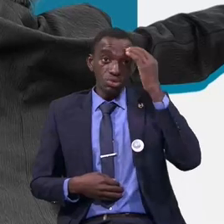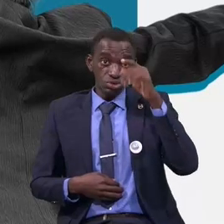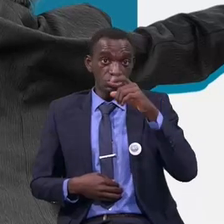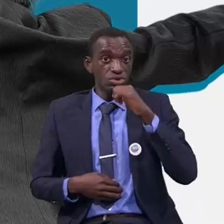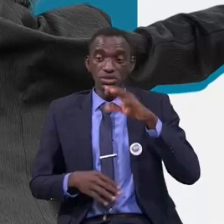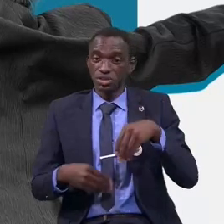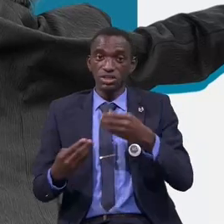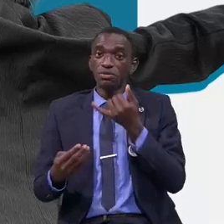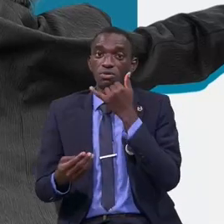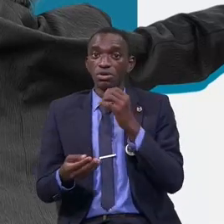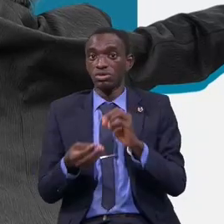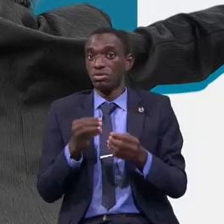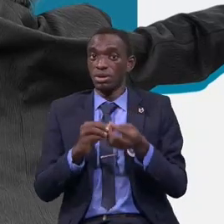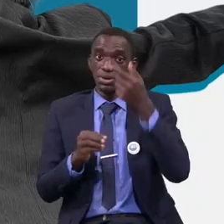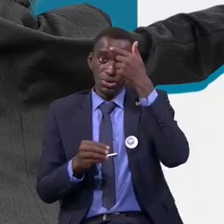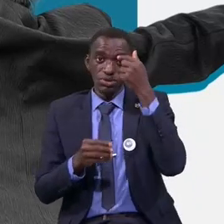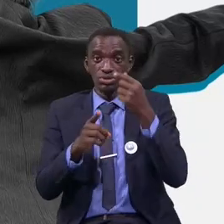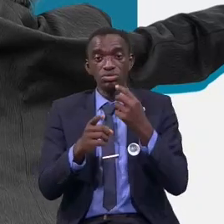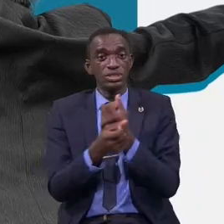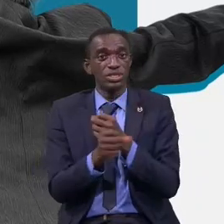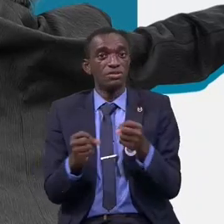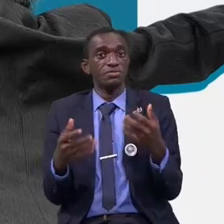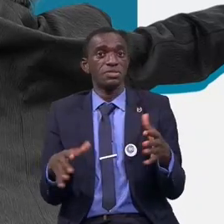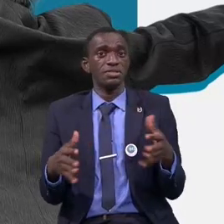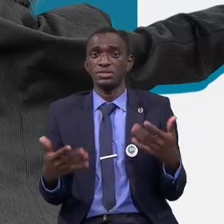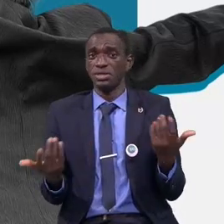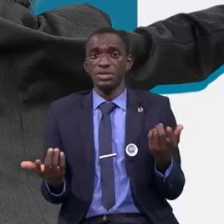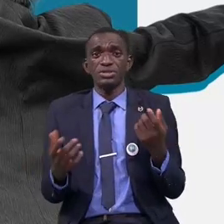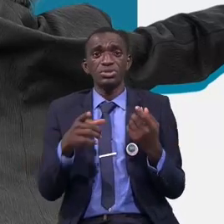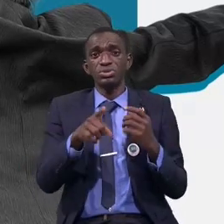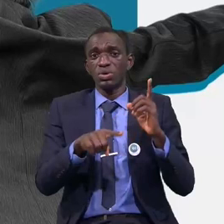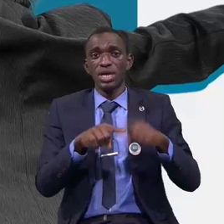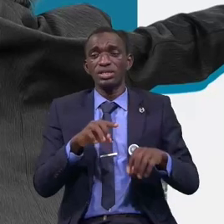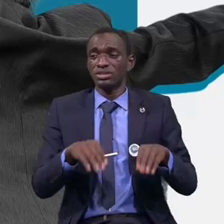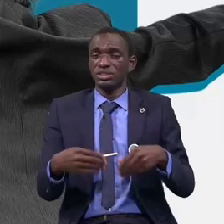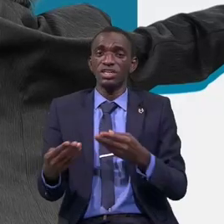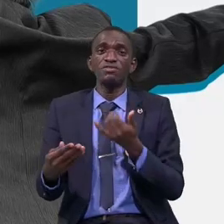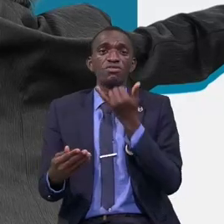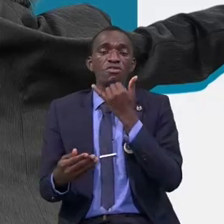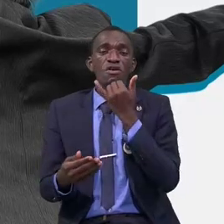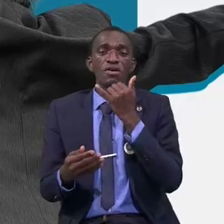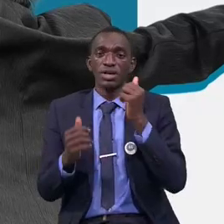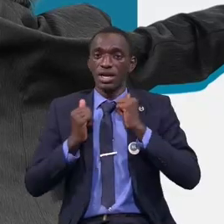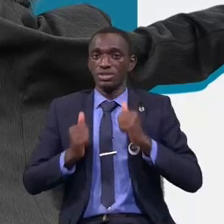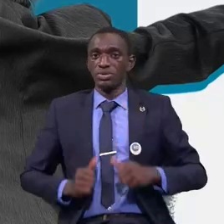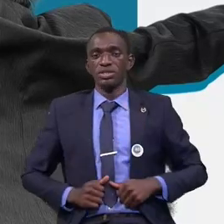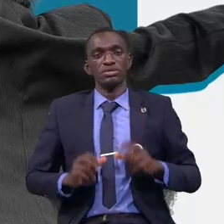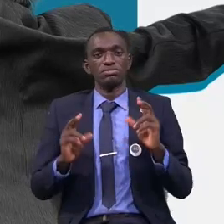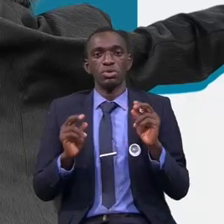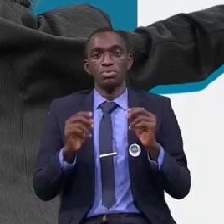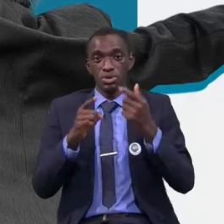Donc, vous ne pouvez plus donner de fausses informations parce que maintenant, vous n'allez plus donner de fausses adresses.